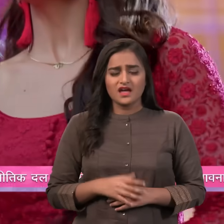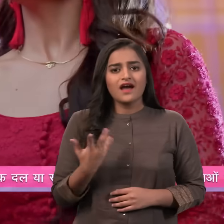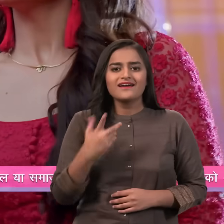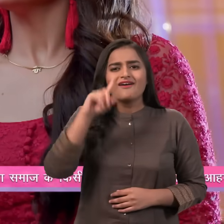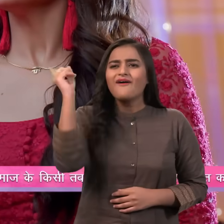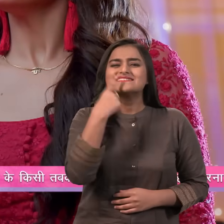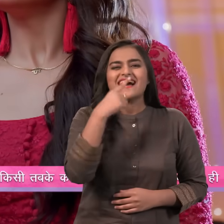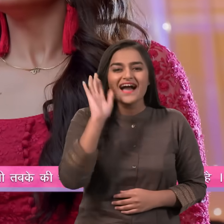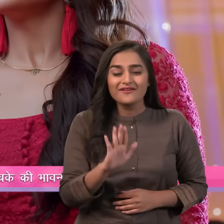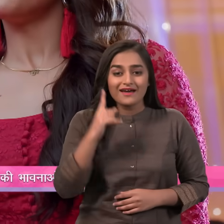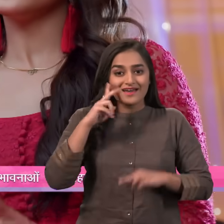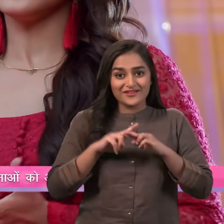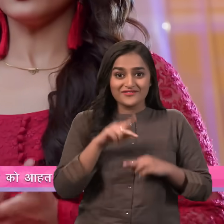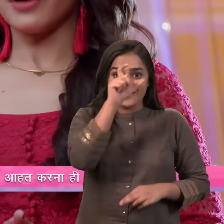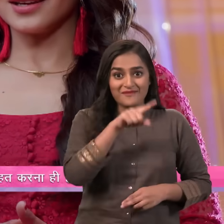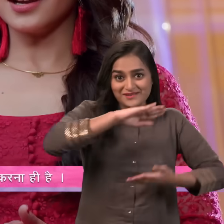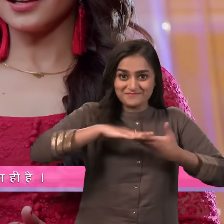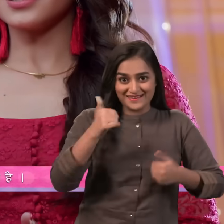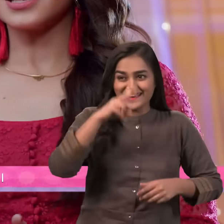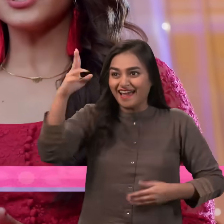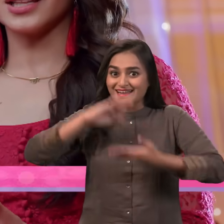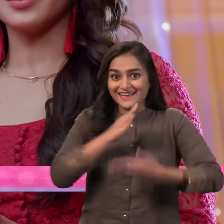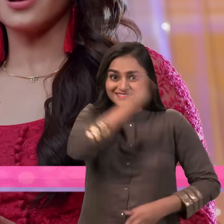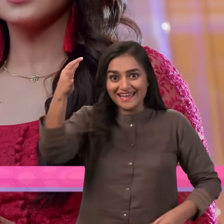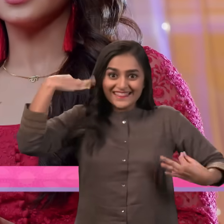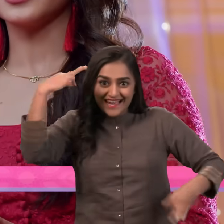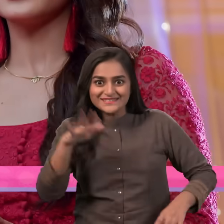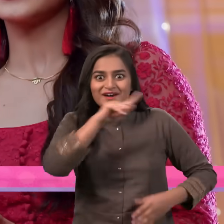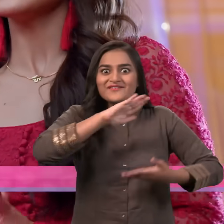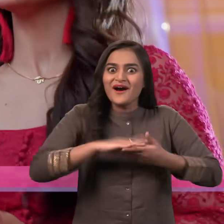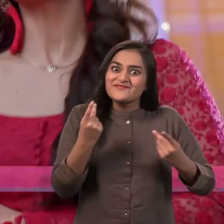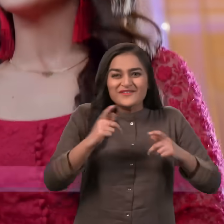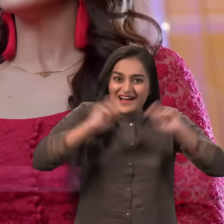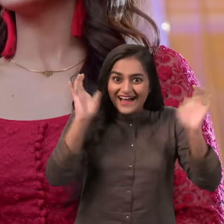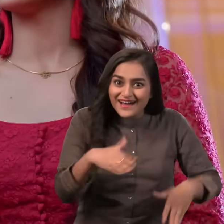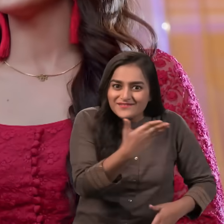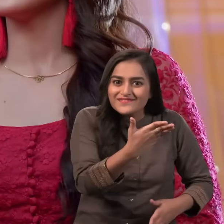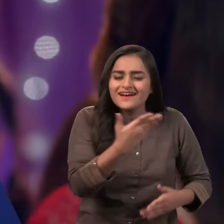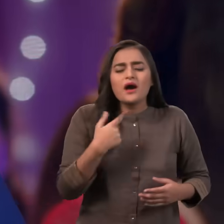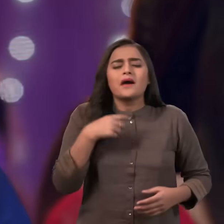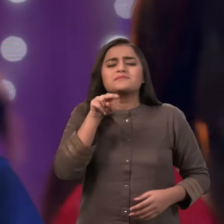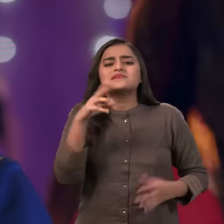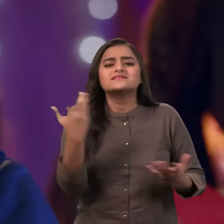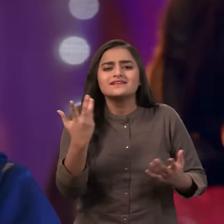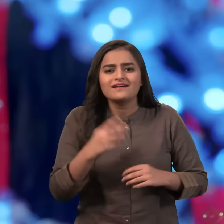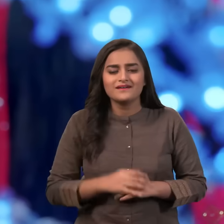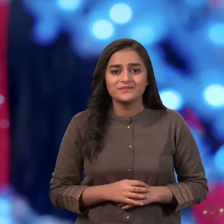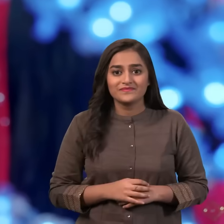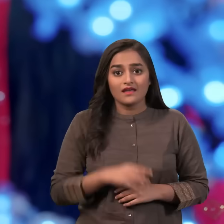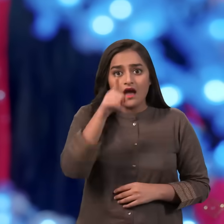और वैसे भी कहते हैं ना कि जब भी कोई कुंवारी लड़की किसी की शादी में डांस करती है तो उसकी शादी भी फटाफट से हो जाती है। मेरा मतलब